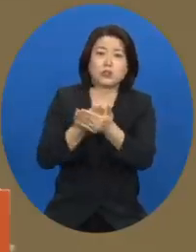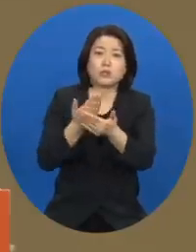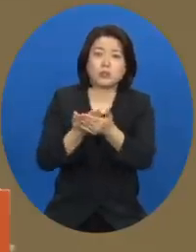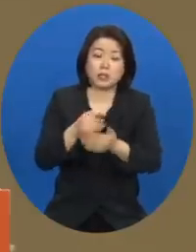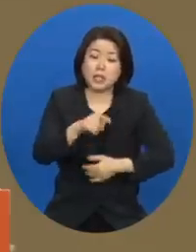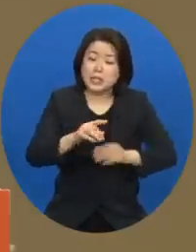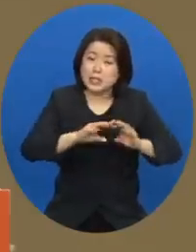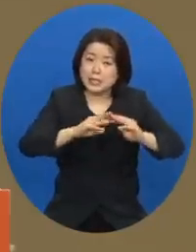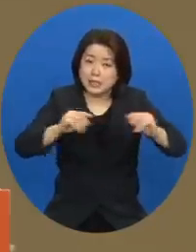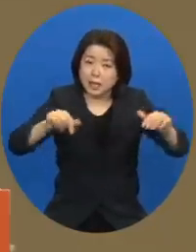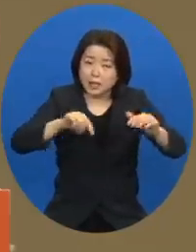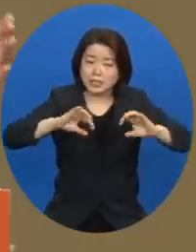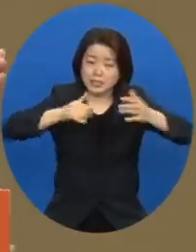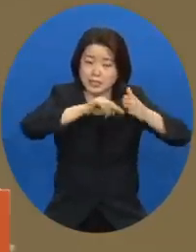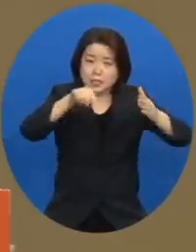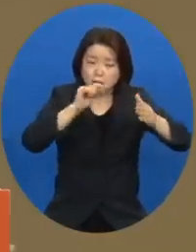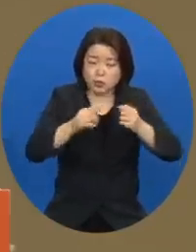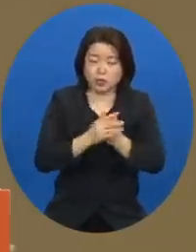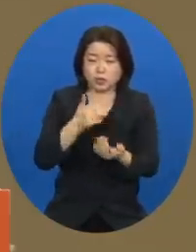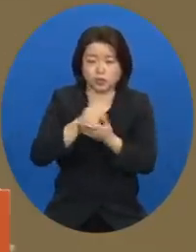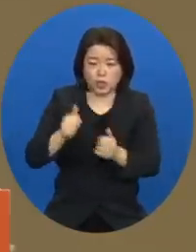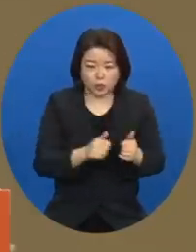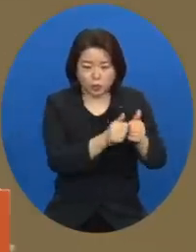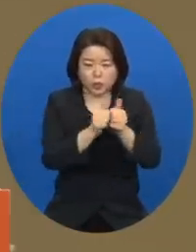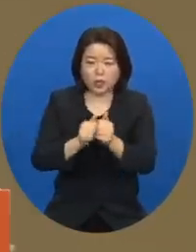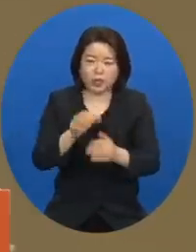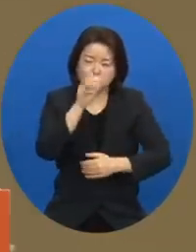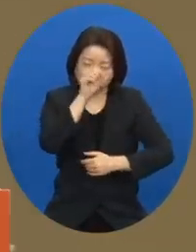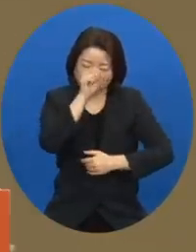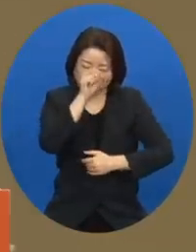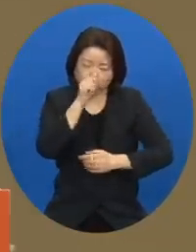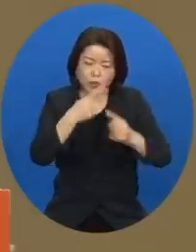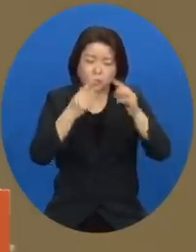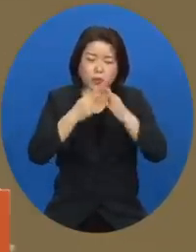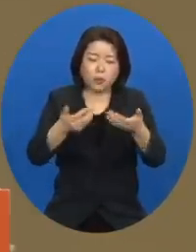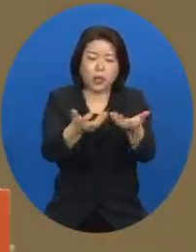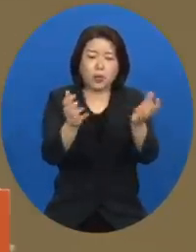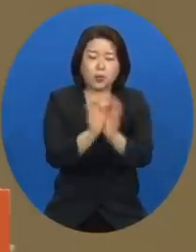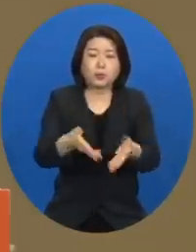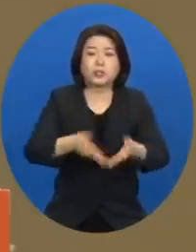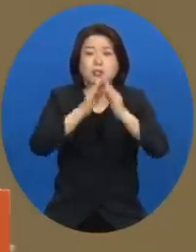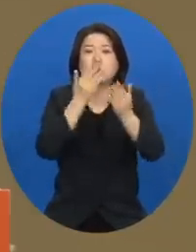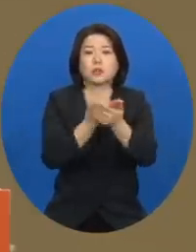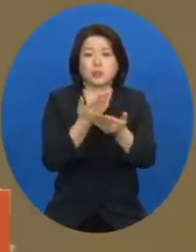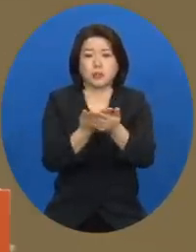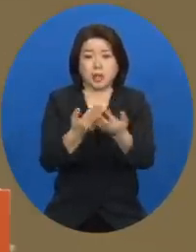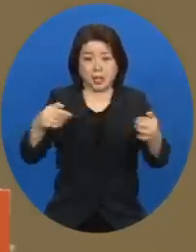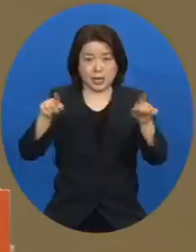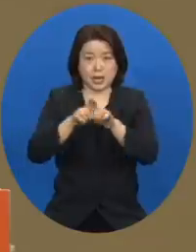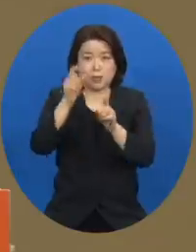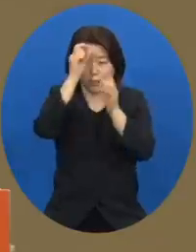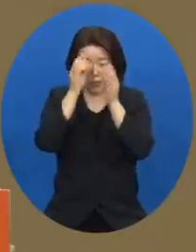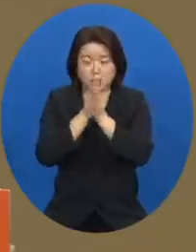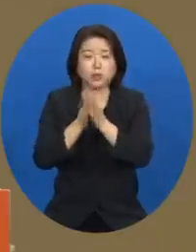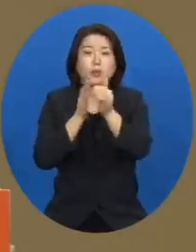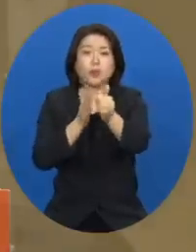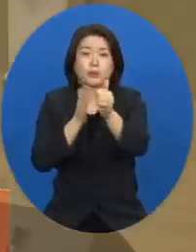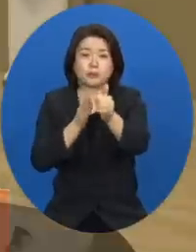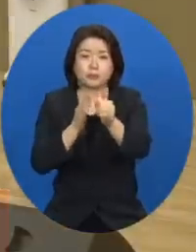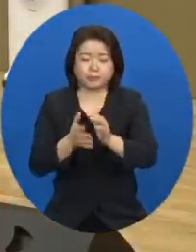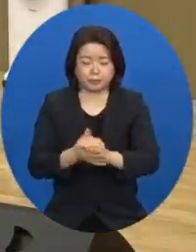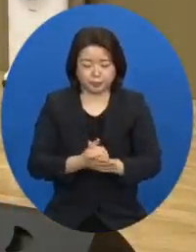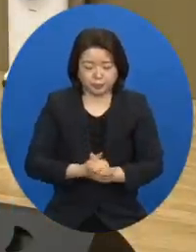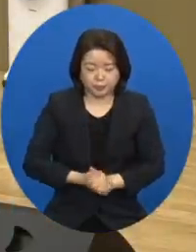땅에 주님과 동행하는 선한 교회 공동체를 세워주소서. 우리 같이 기도하겠습니다. 은혜와